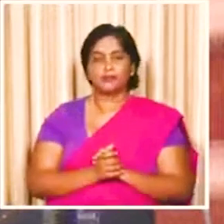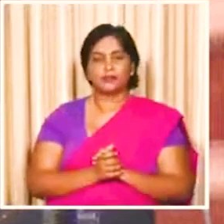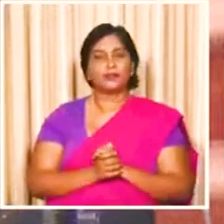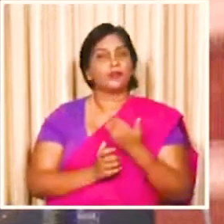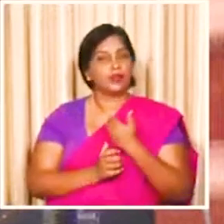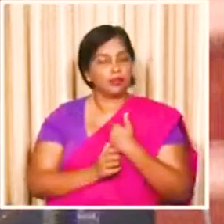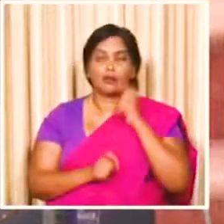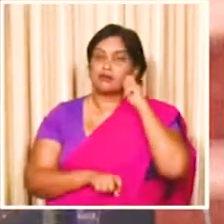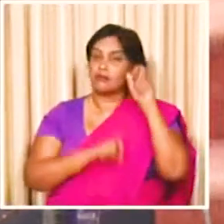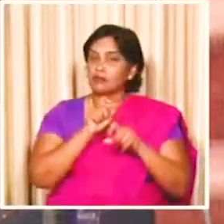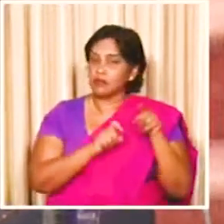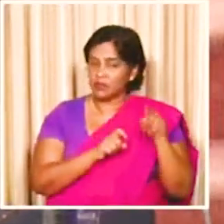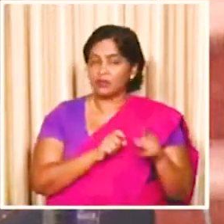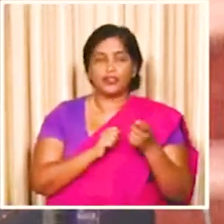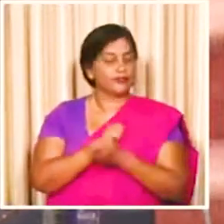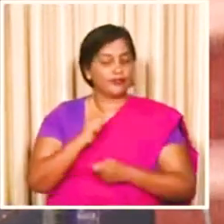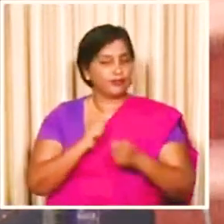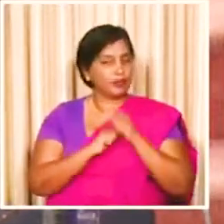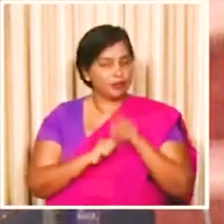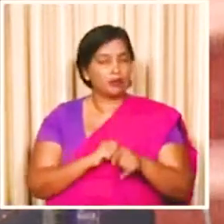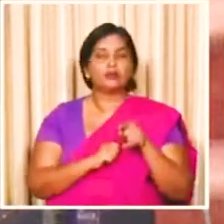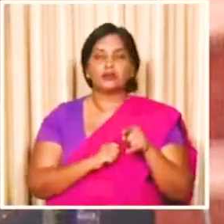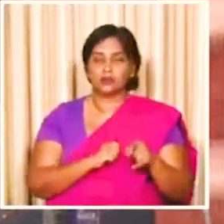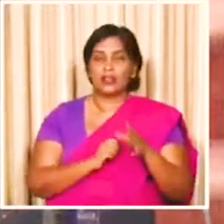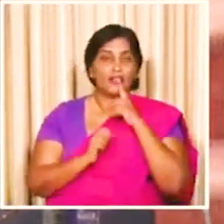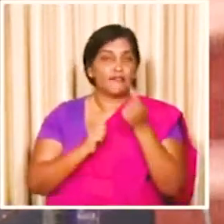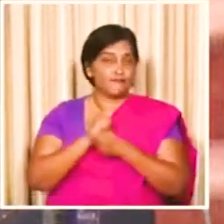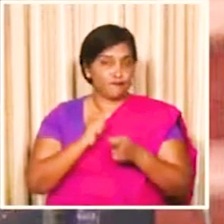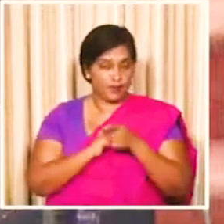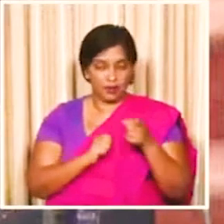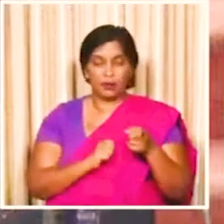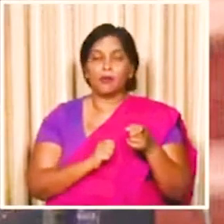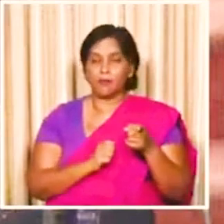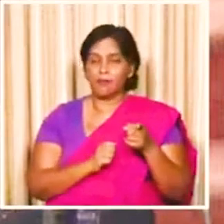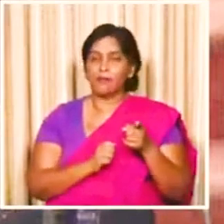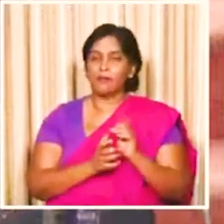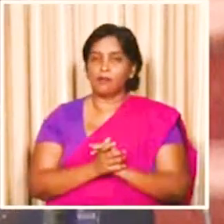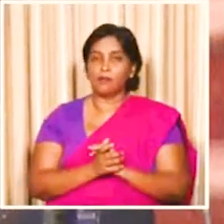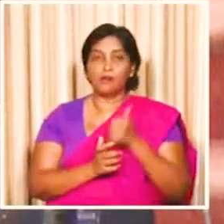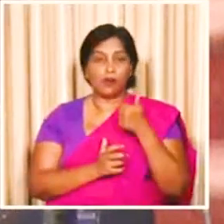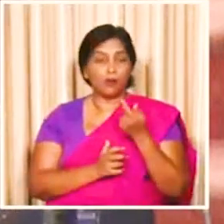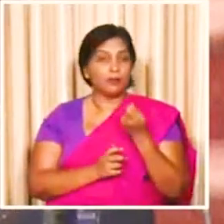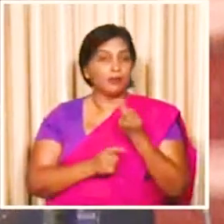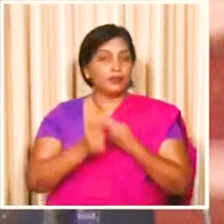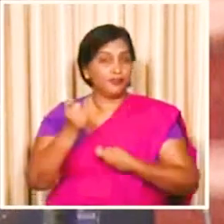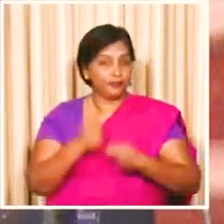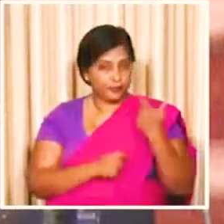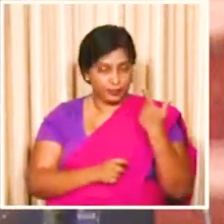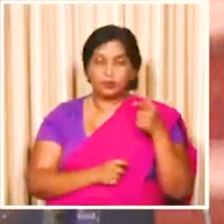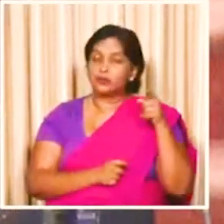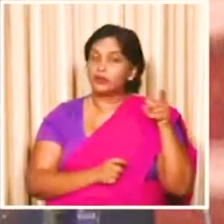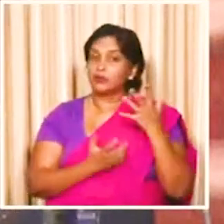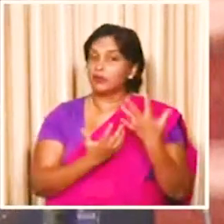எதிர்பார்த்துக்கிறார்கள். அவர்கள் எல்லாரும் வசதியானவர்கள் அல்ல. அவர்கள் தங்களுடைய தாலி கொடி உச்சமாக